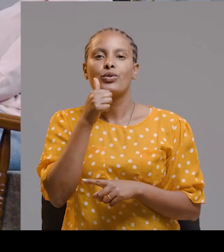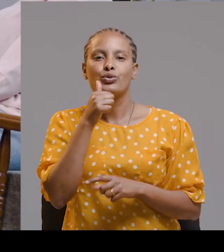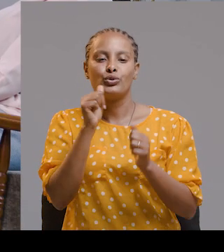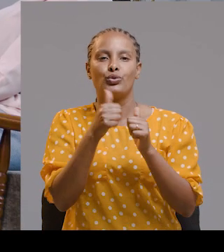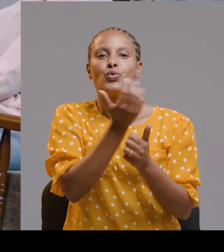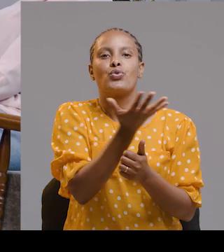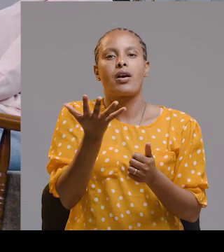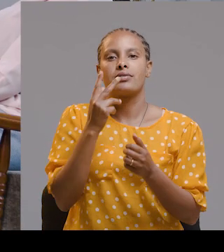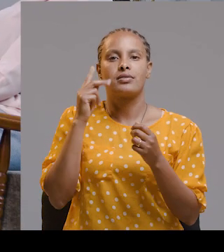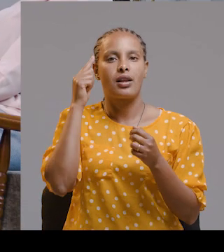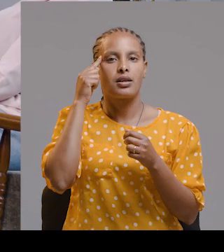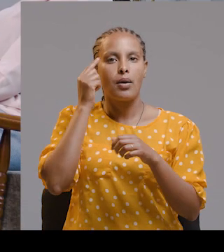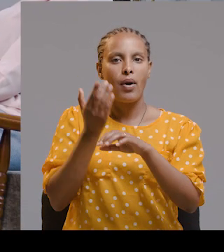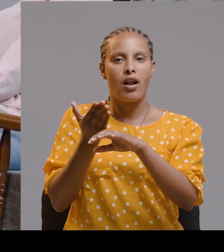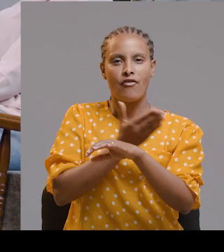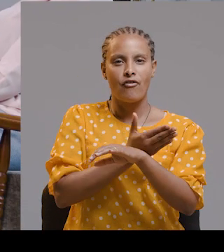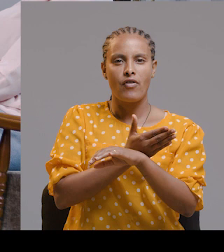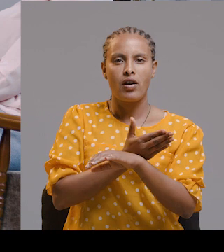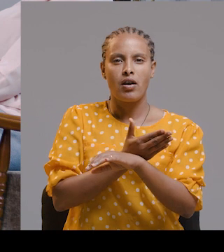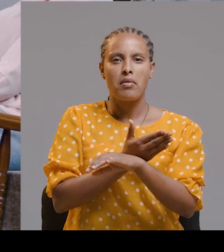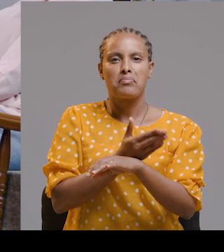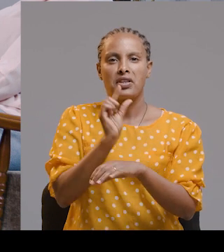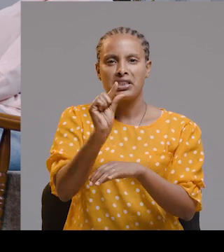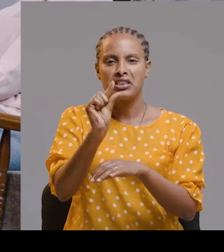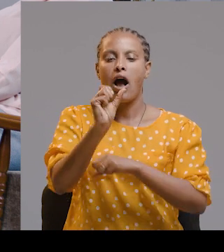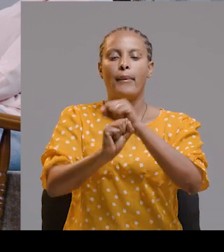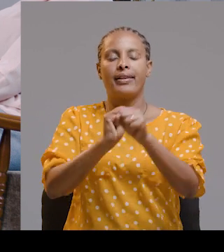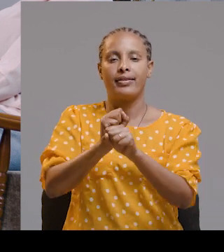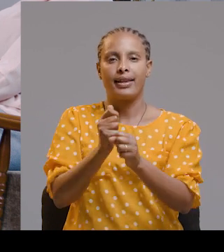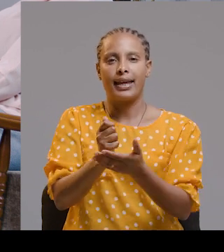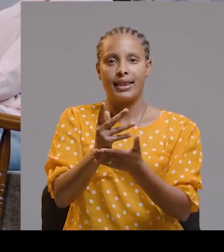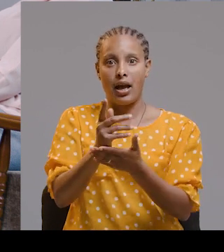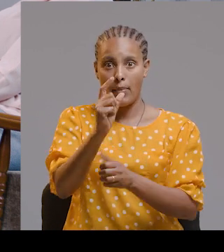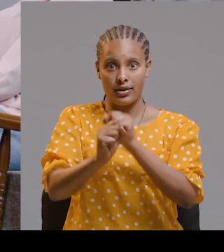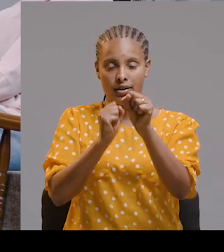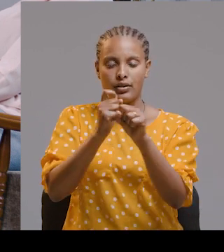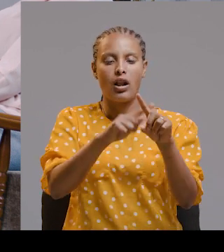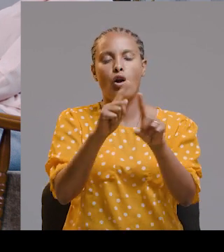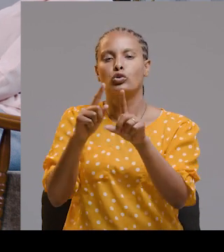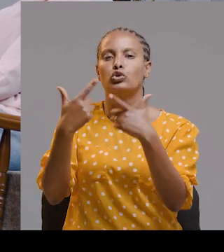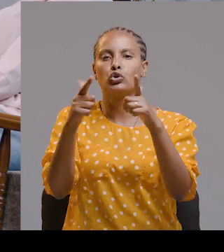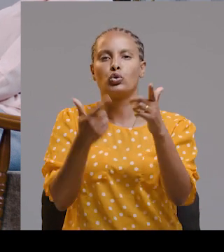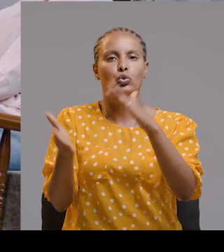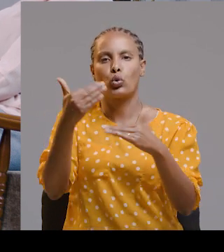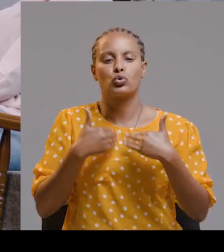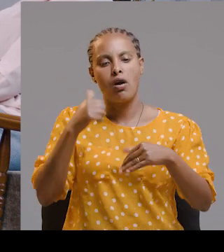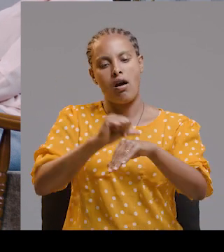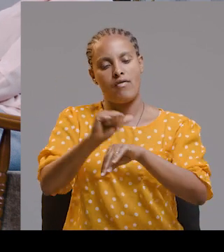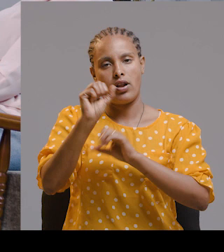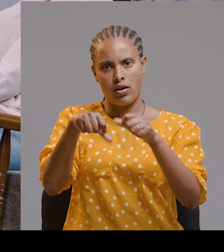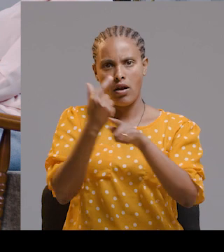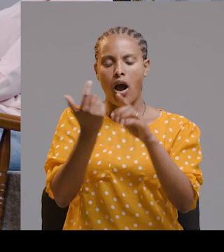ጉዳይ እንግዲህ ስናስብ ላለፉት የተወሰኑ አመታት በተለይ ጥቂት አመታት የተለያዩ ችግሮችን አልፈናል